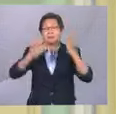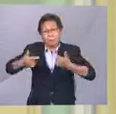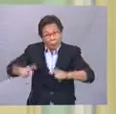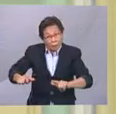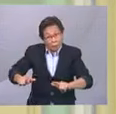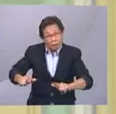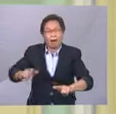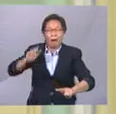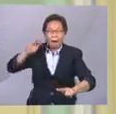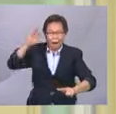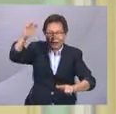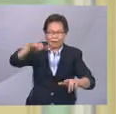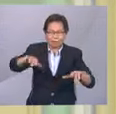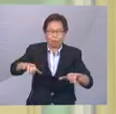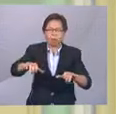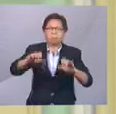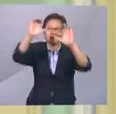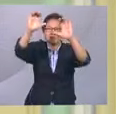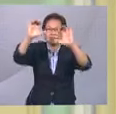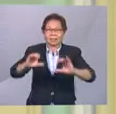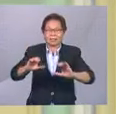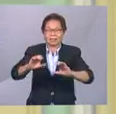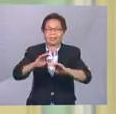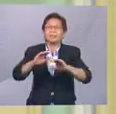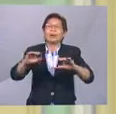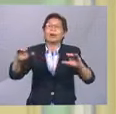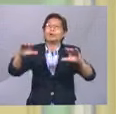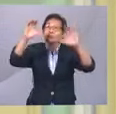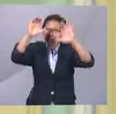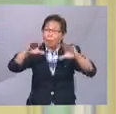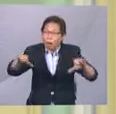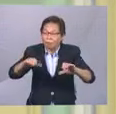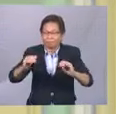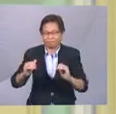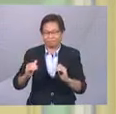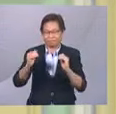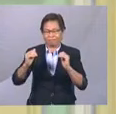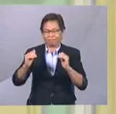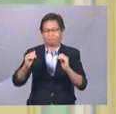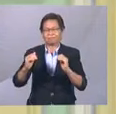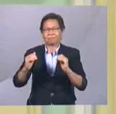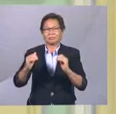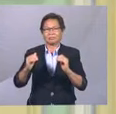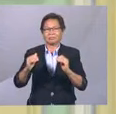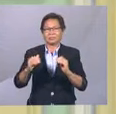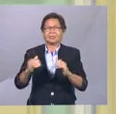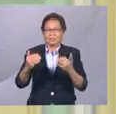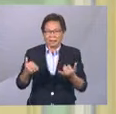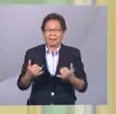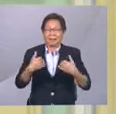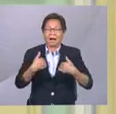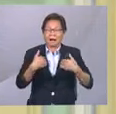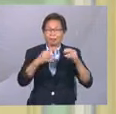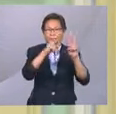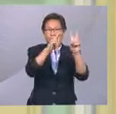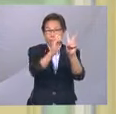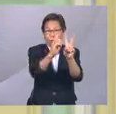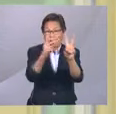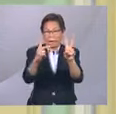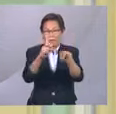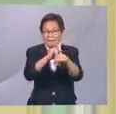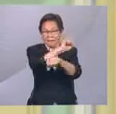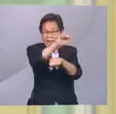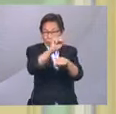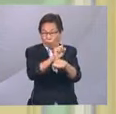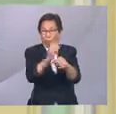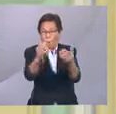tetapi ianya akan dilakukan secara berperingkat kalau katakan sekali Ade Rp20.000 pekerja kita